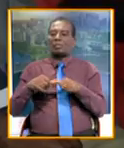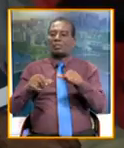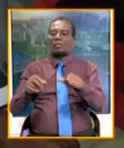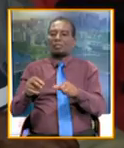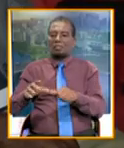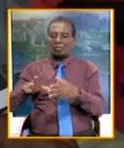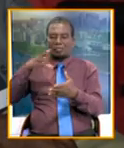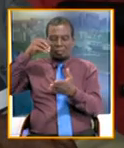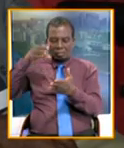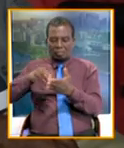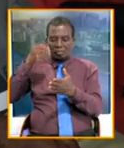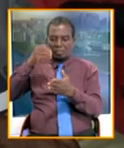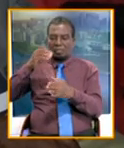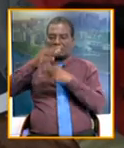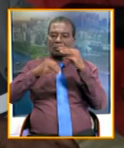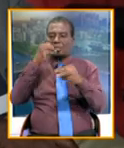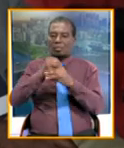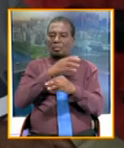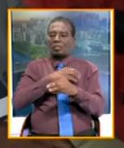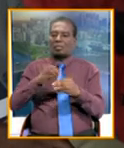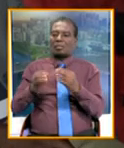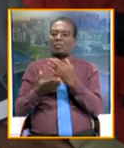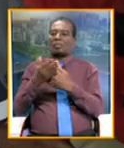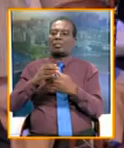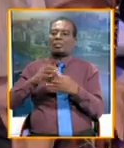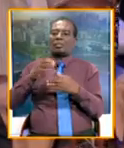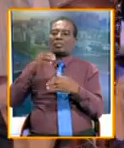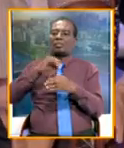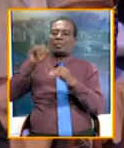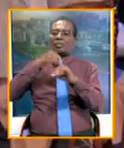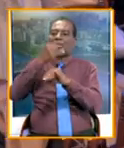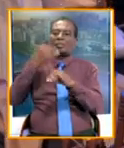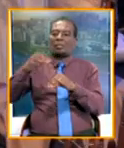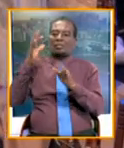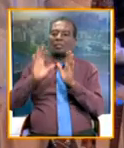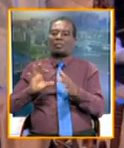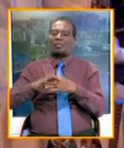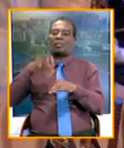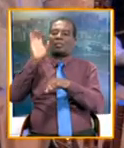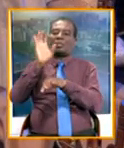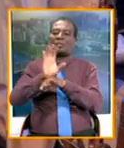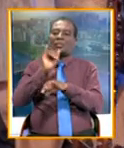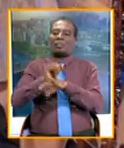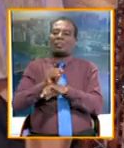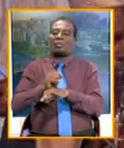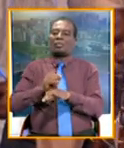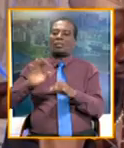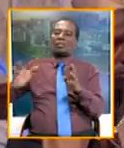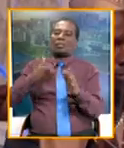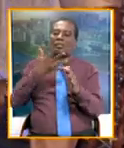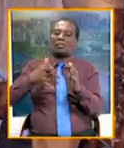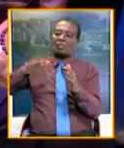monde entier, a été honoré par l'Institut français de Côte d'Ivoire. La kora, essence des